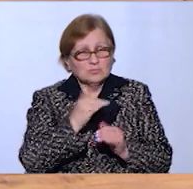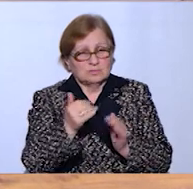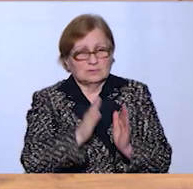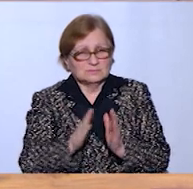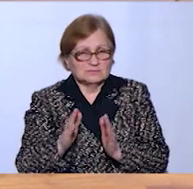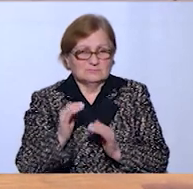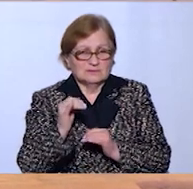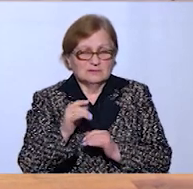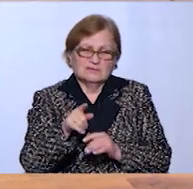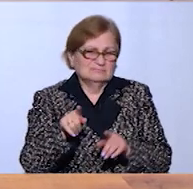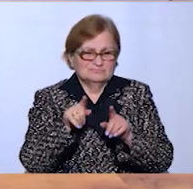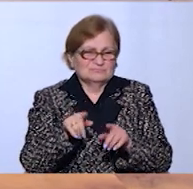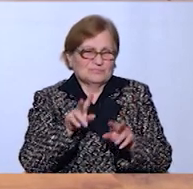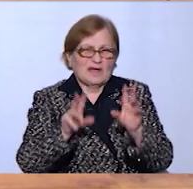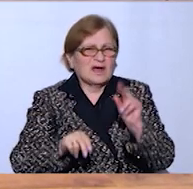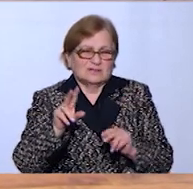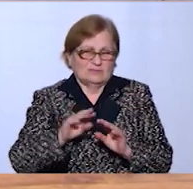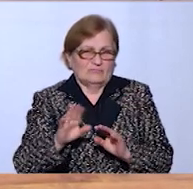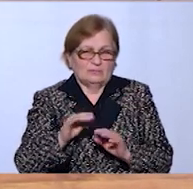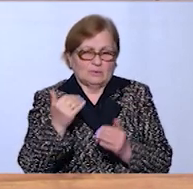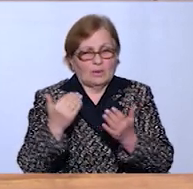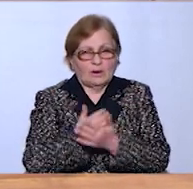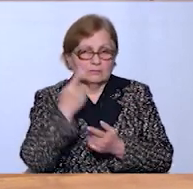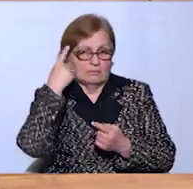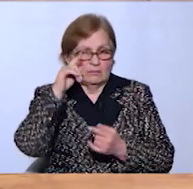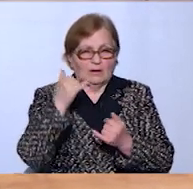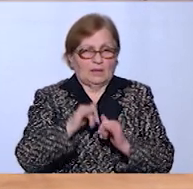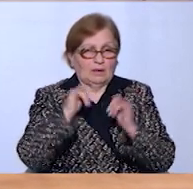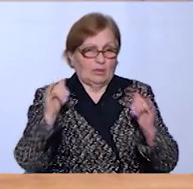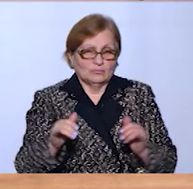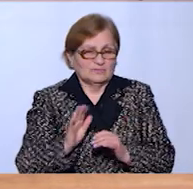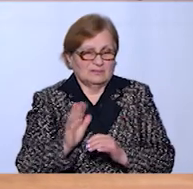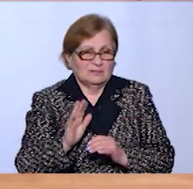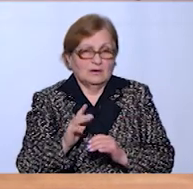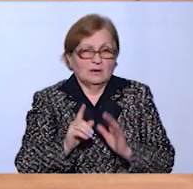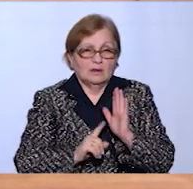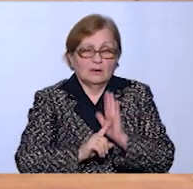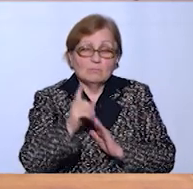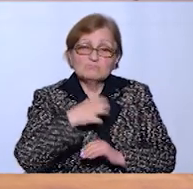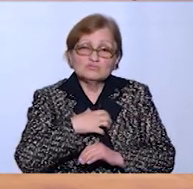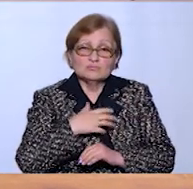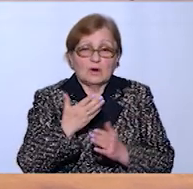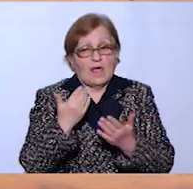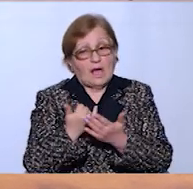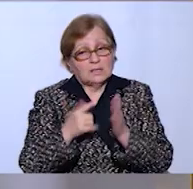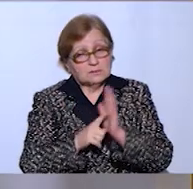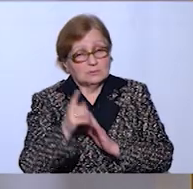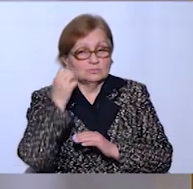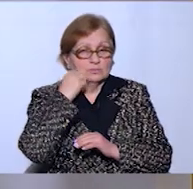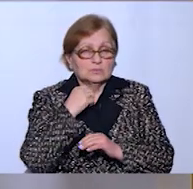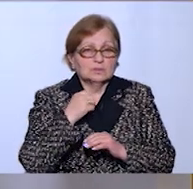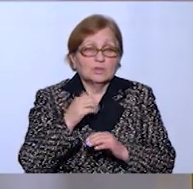შიში, უფრო მეტი კონფლიქტი, ვთქვათ, ოჯახის წევრებთან, დაძმებთან თუ ასე შემდეგ.